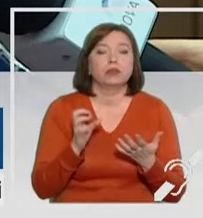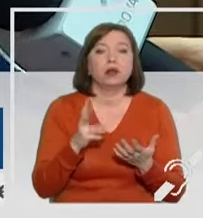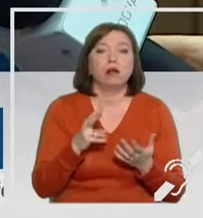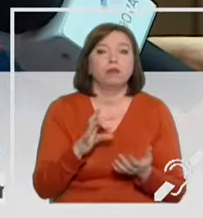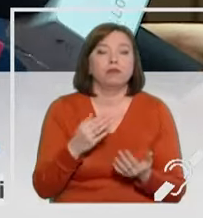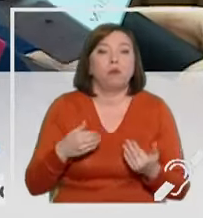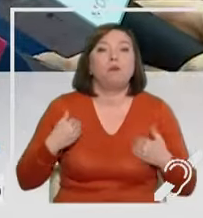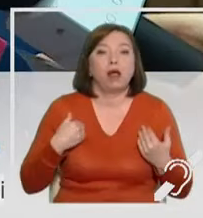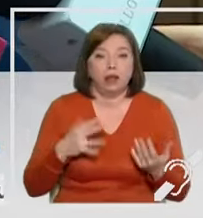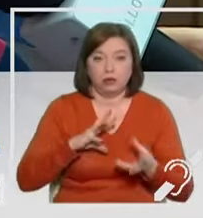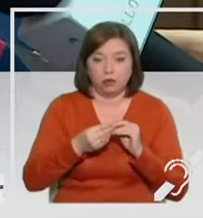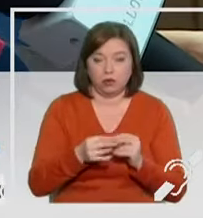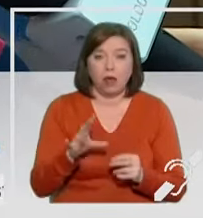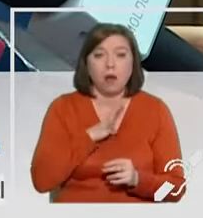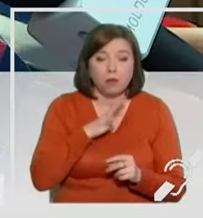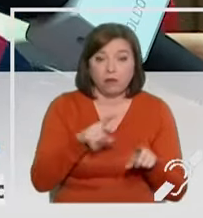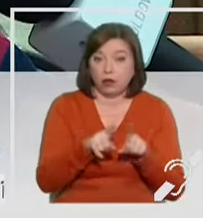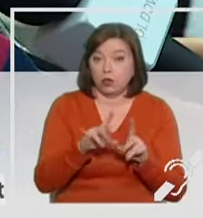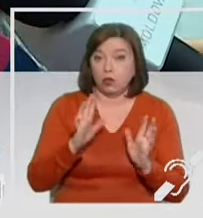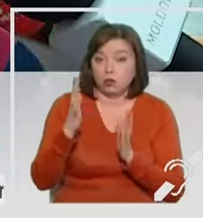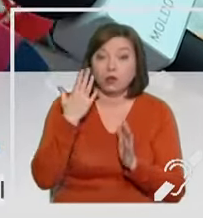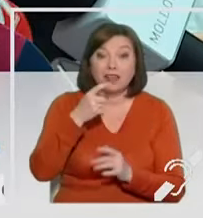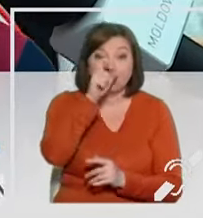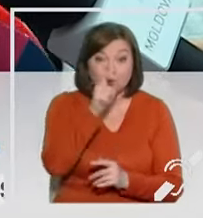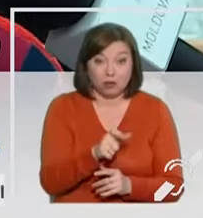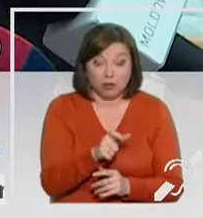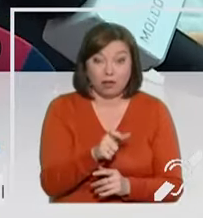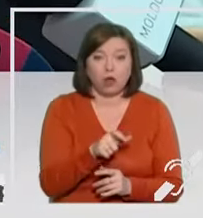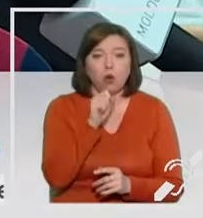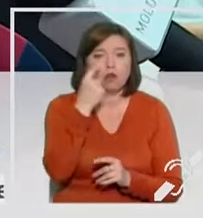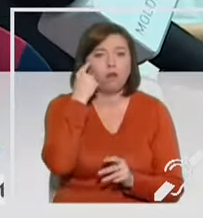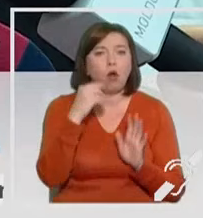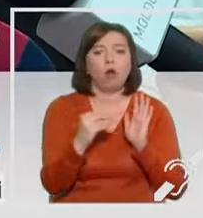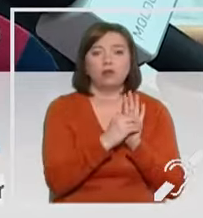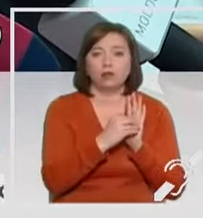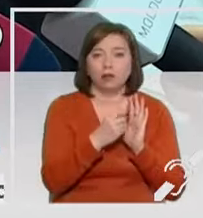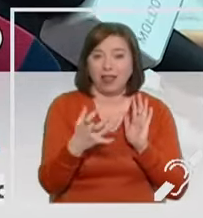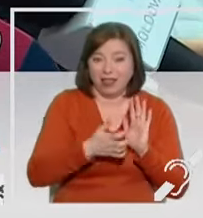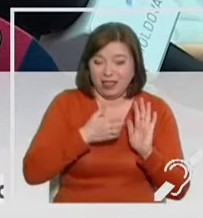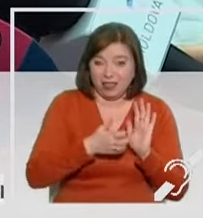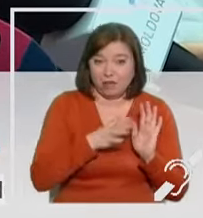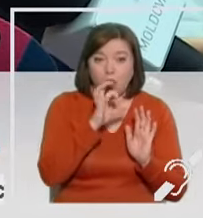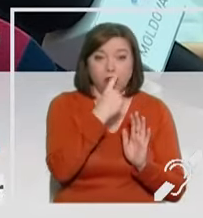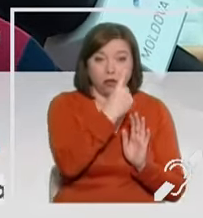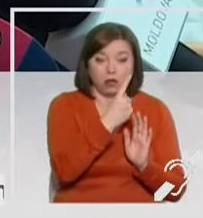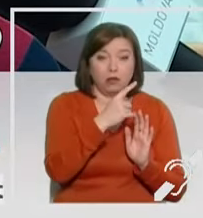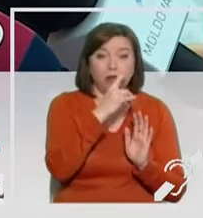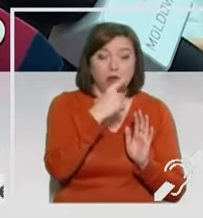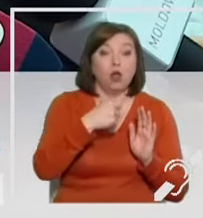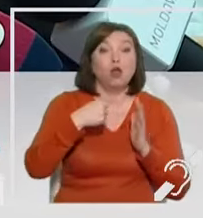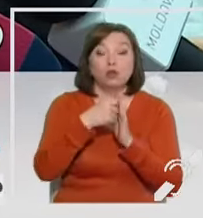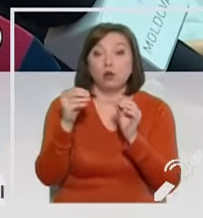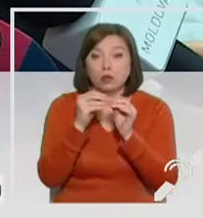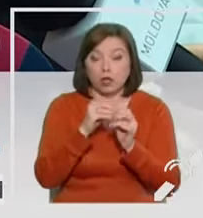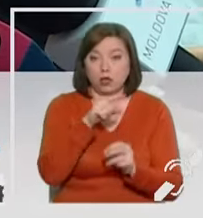fiindcă uneori s-au atestat situații când o persoană poate puncta negativ de la 1 la 10, să zicem cu 1, tocmai